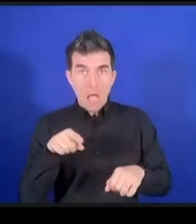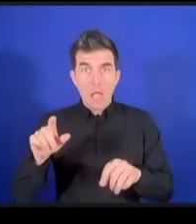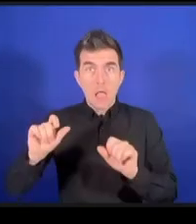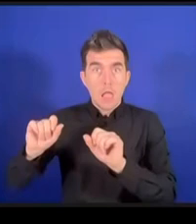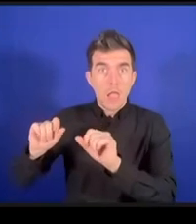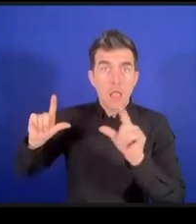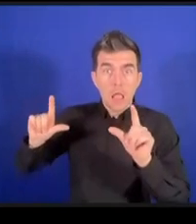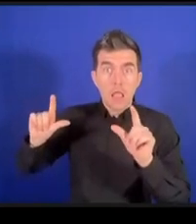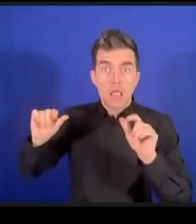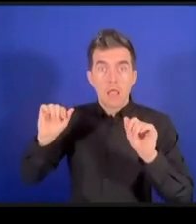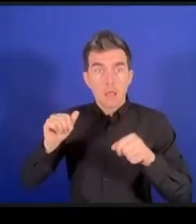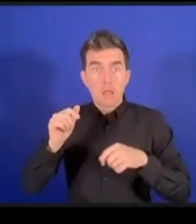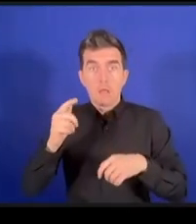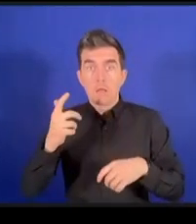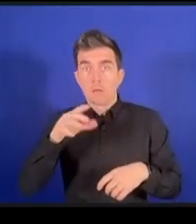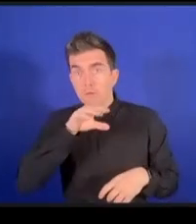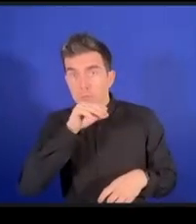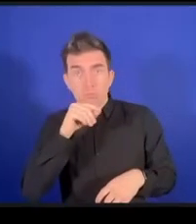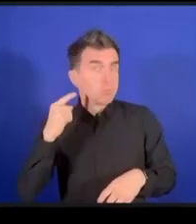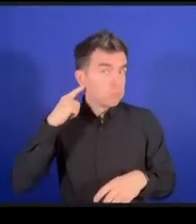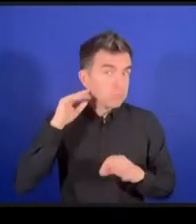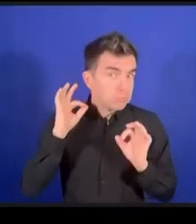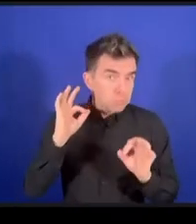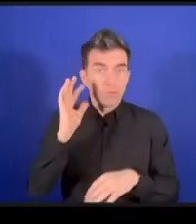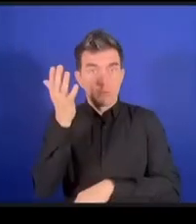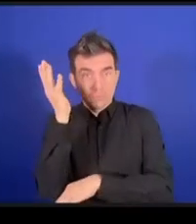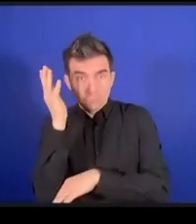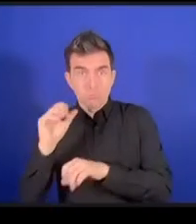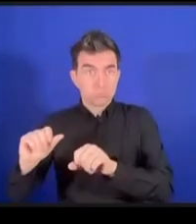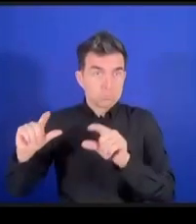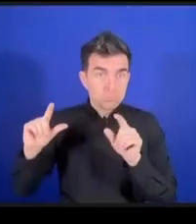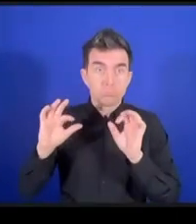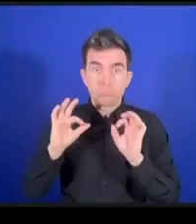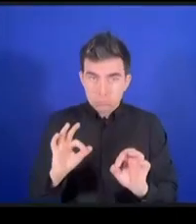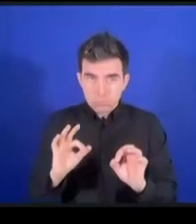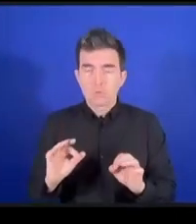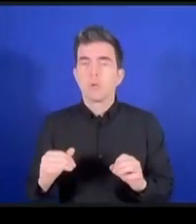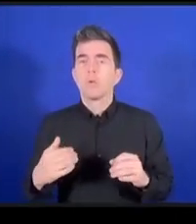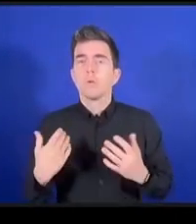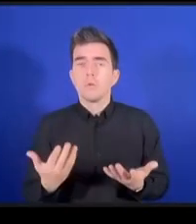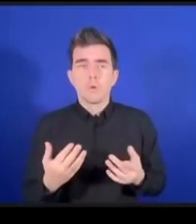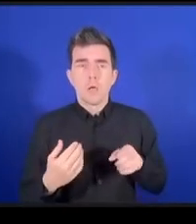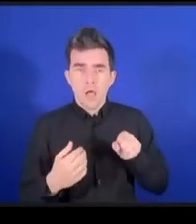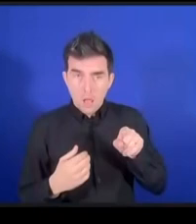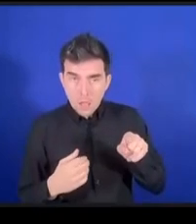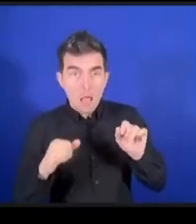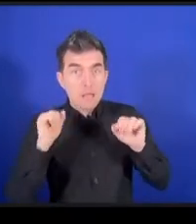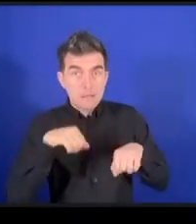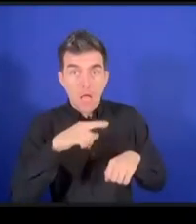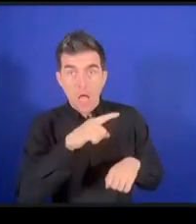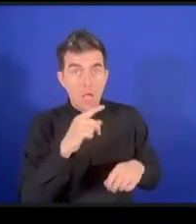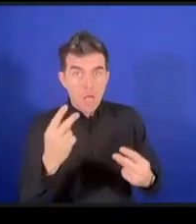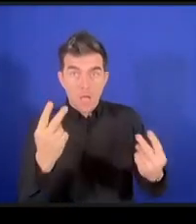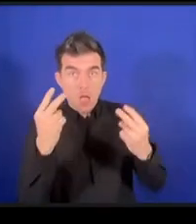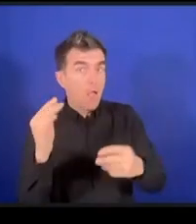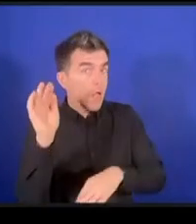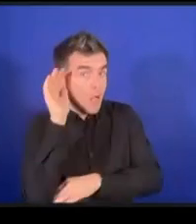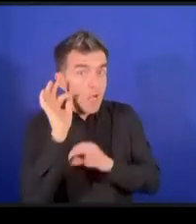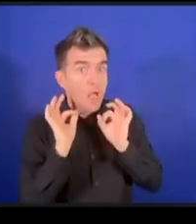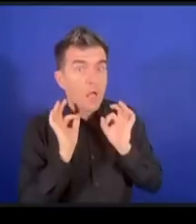Алехандра Вы нас слышите Да я прекрасно вас слышу Надеюсь что и Вы меня слышите Рад